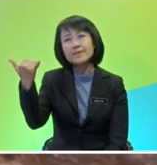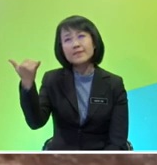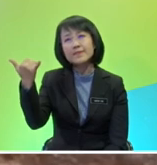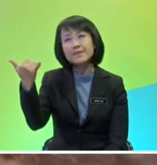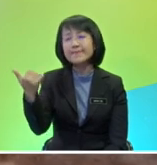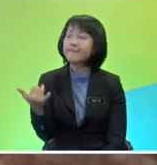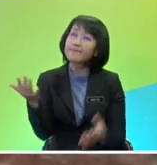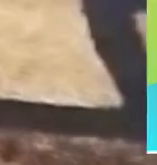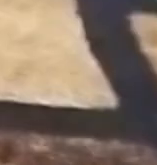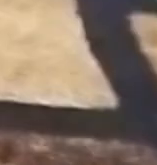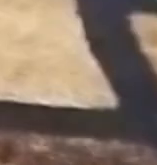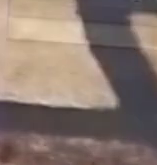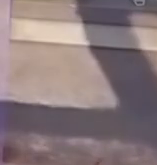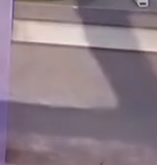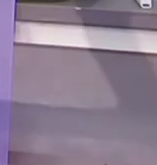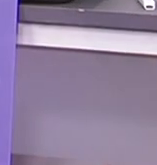Entahlah.